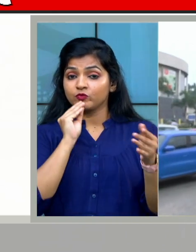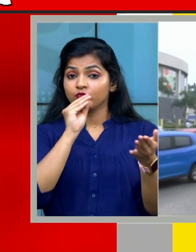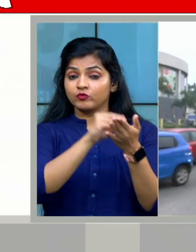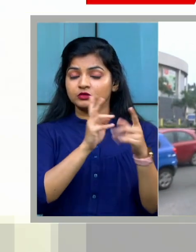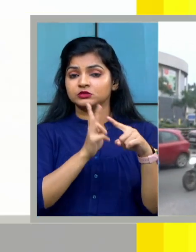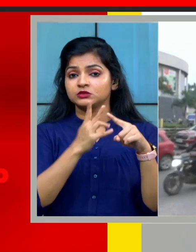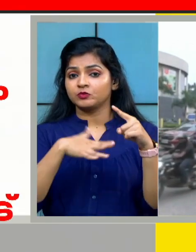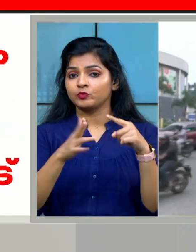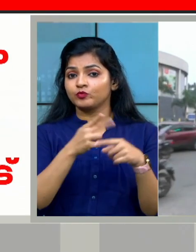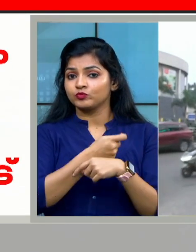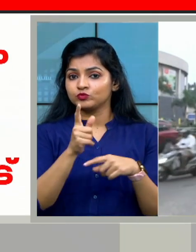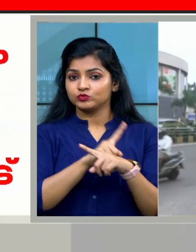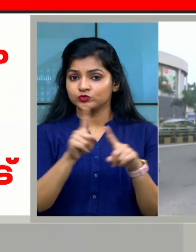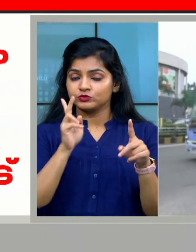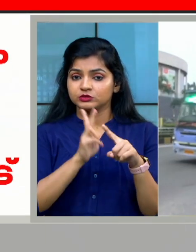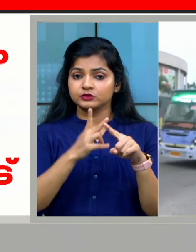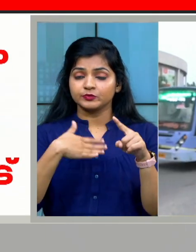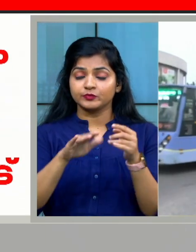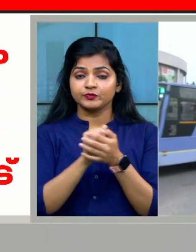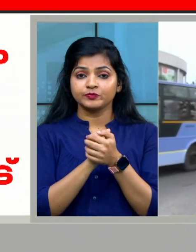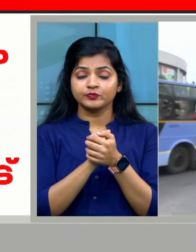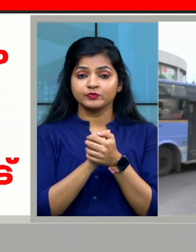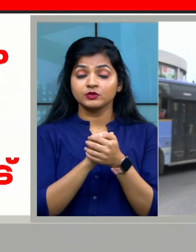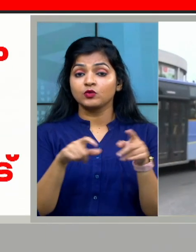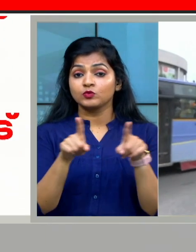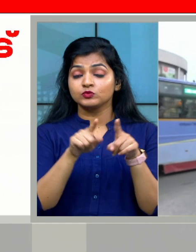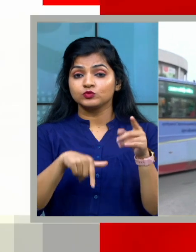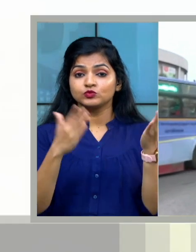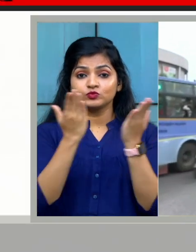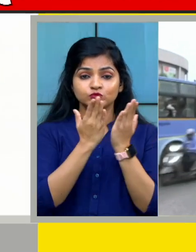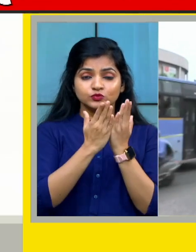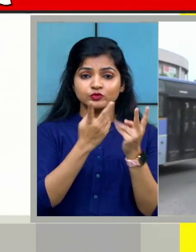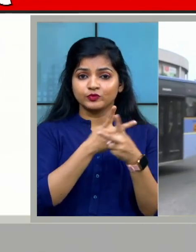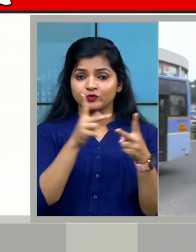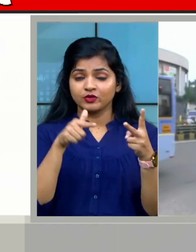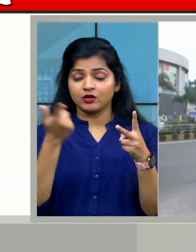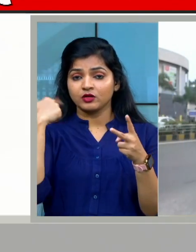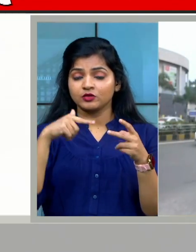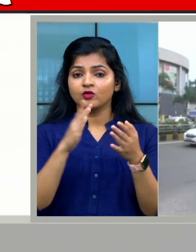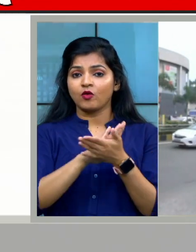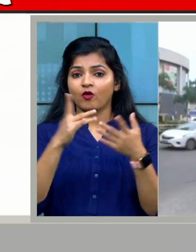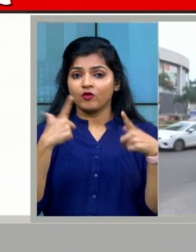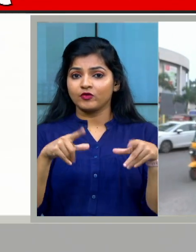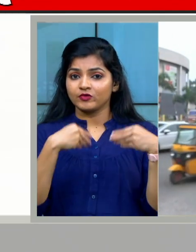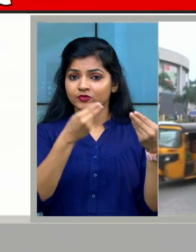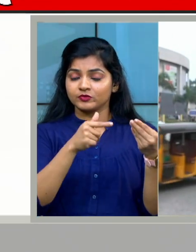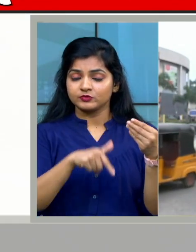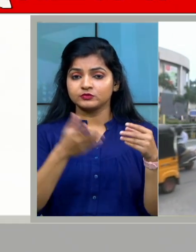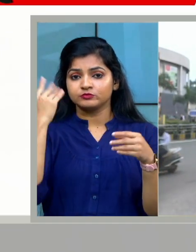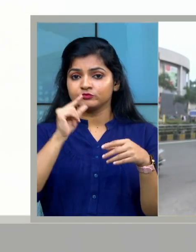തന്നെ തുടരുന്നുണ്ട്. അതുപോലെ തന്നെ സ്കൂളുകൾക്കും മറ്റുമൊക്കെ നേരത്തെ തന്നെ അവധി പ്രഖ്യാപിക്കണം എന്ന നിലയിലേക്കൊക്കെ